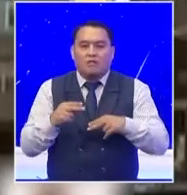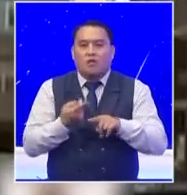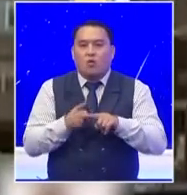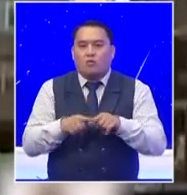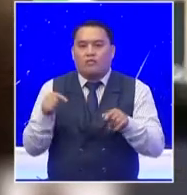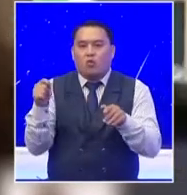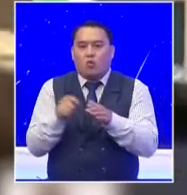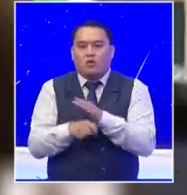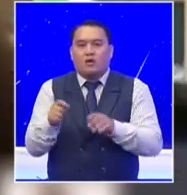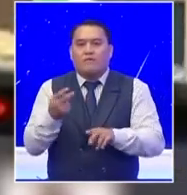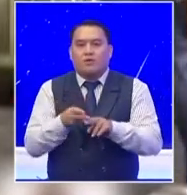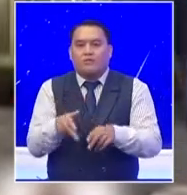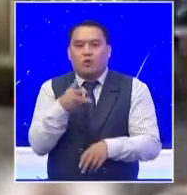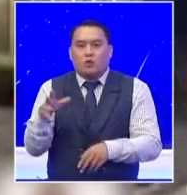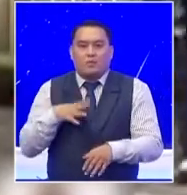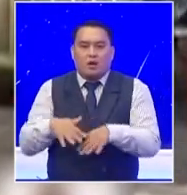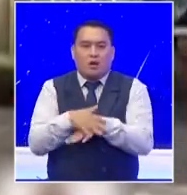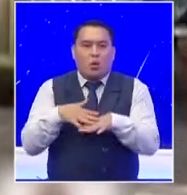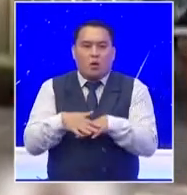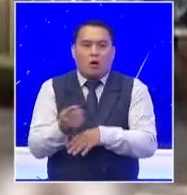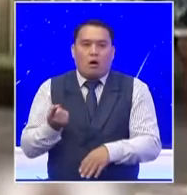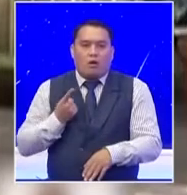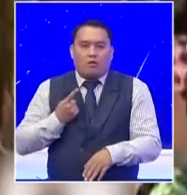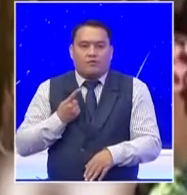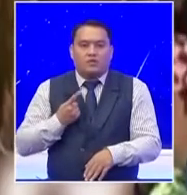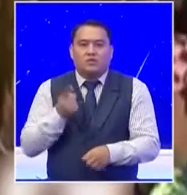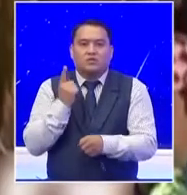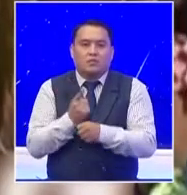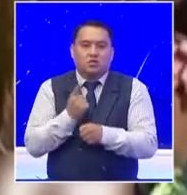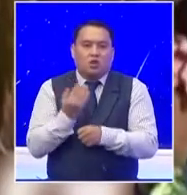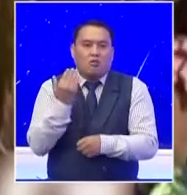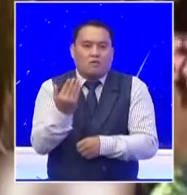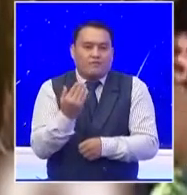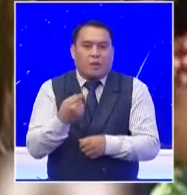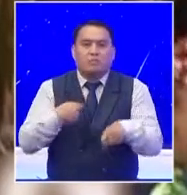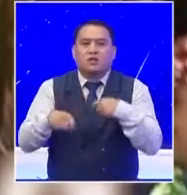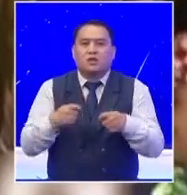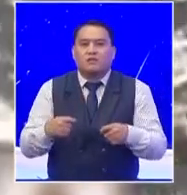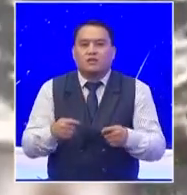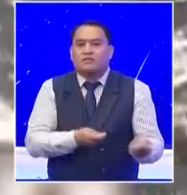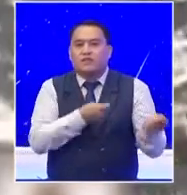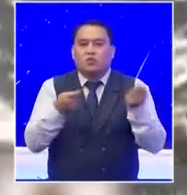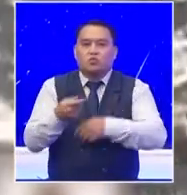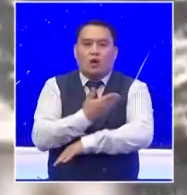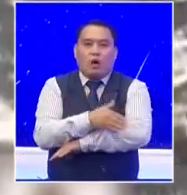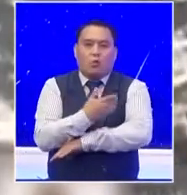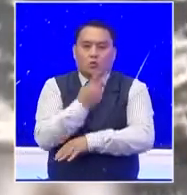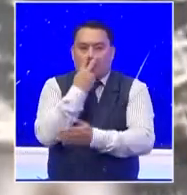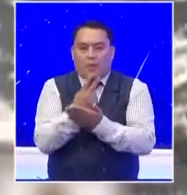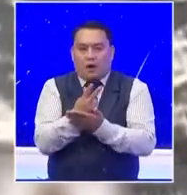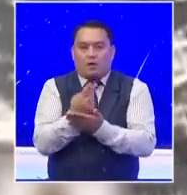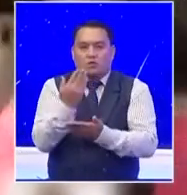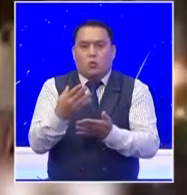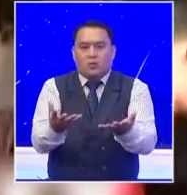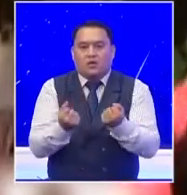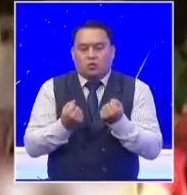одного из них на момент съемок толпились люди, охрана внутрь не запускала. Продавцы вносят товар на улицу, показывают клиентам, тут